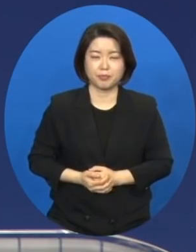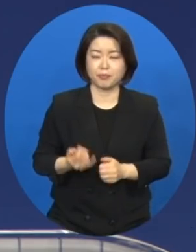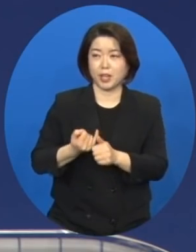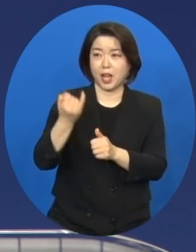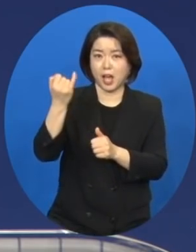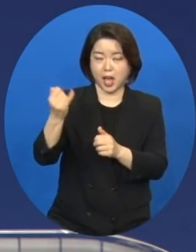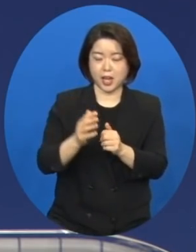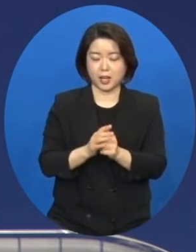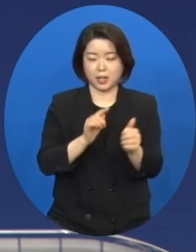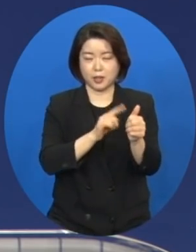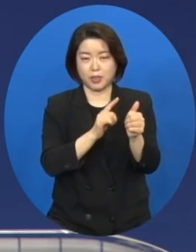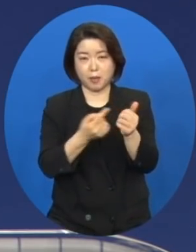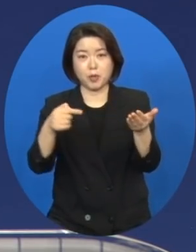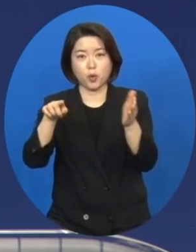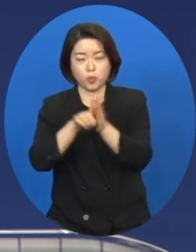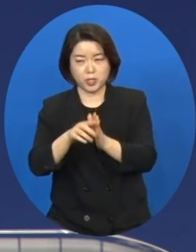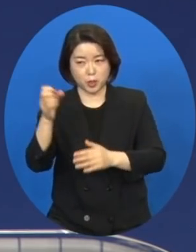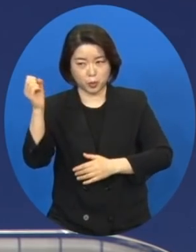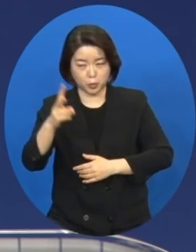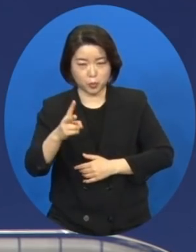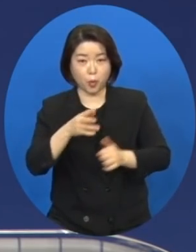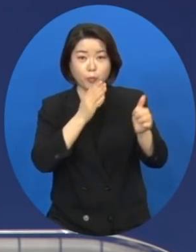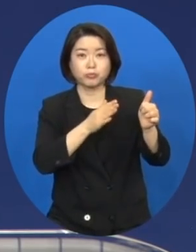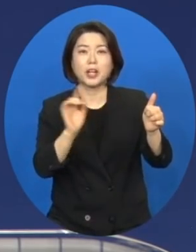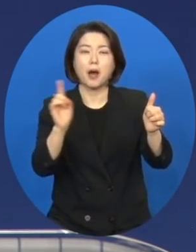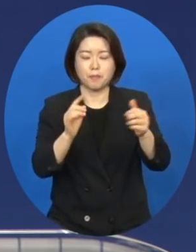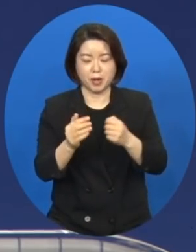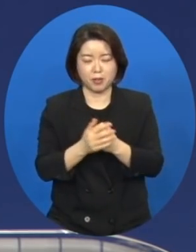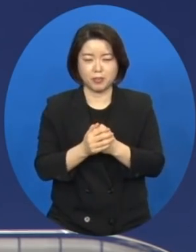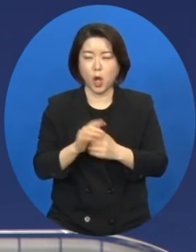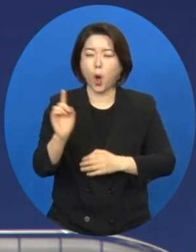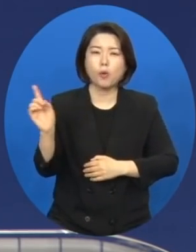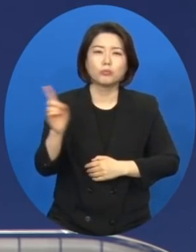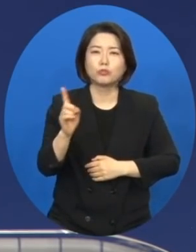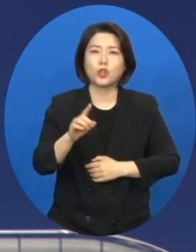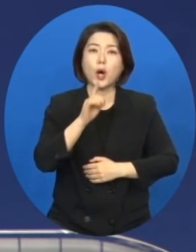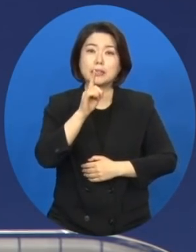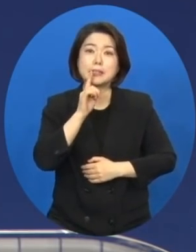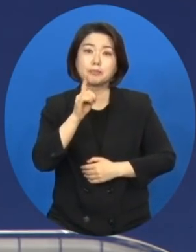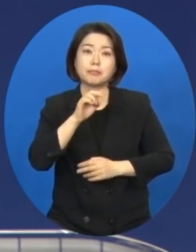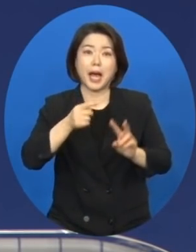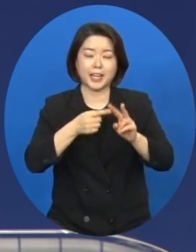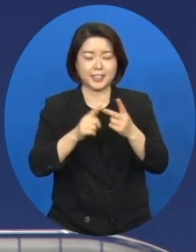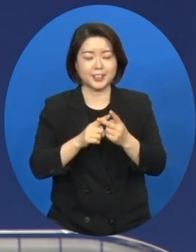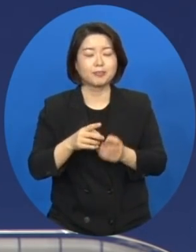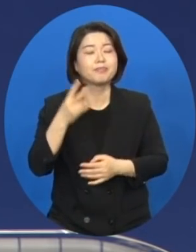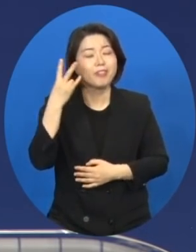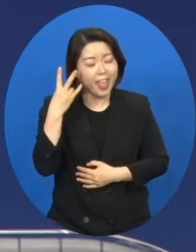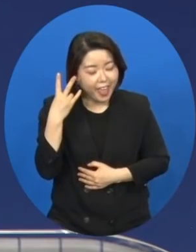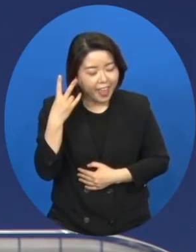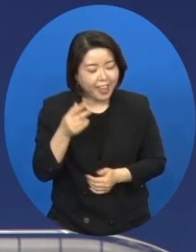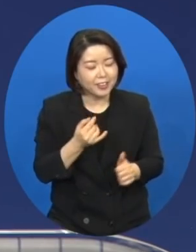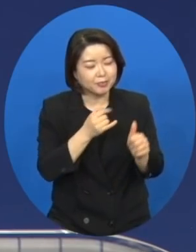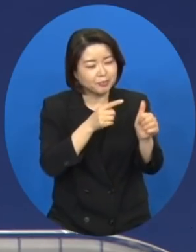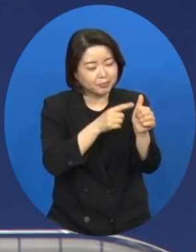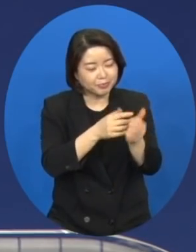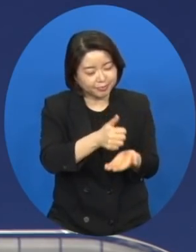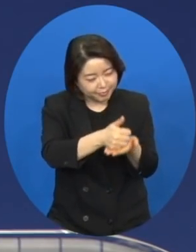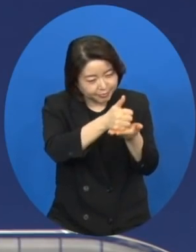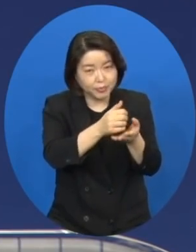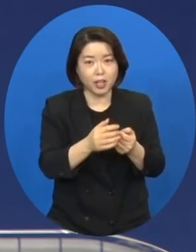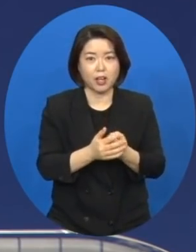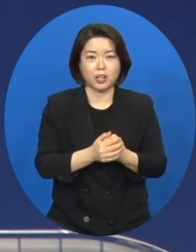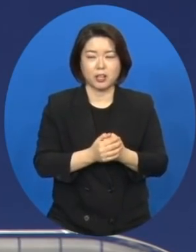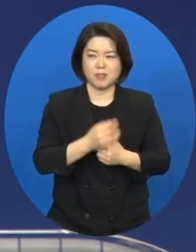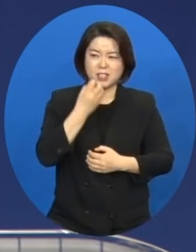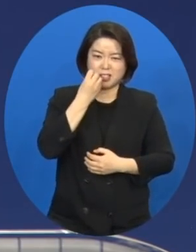아내가 남편을 위해서 한 건 또 뭐냐면 무엇을 말하든지 네 남편님 이렇게 하면서 남편에게 순종을, 말도 안 되는